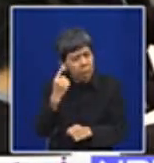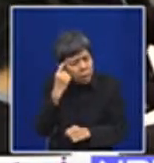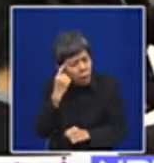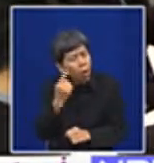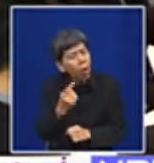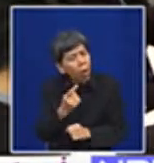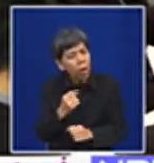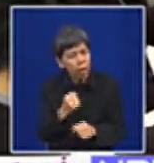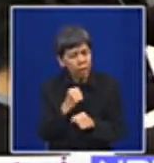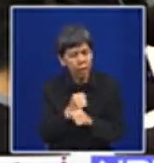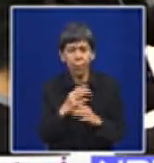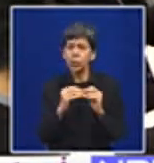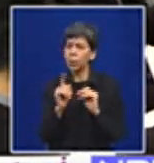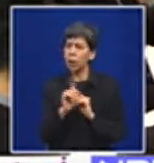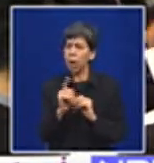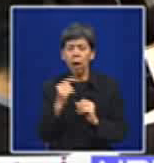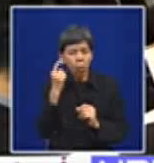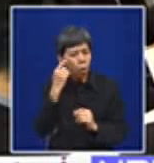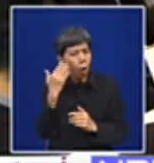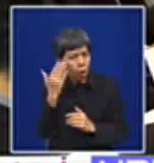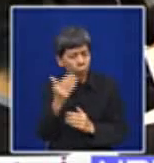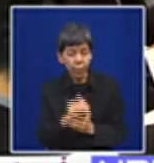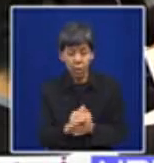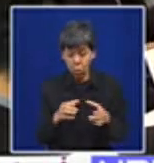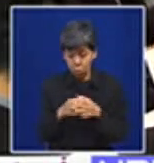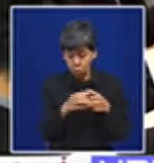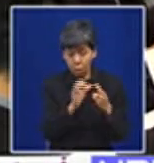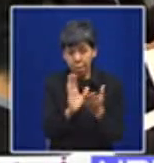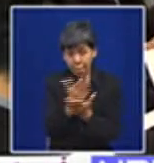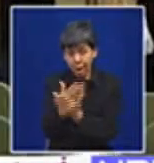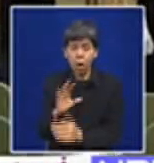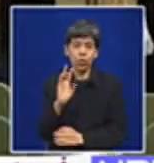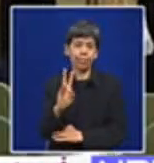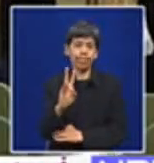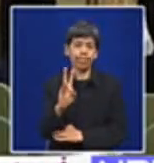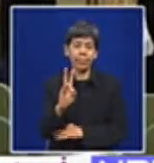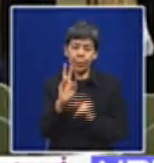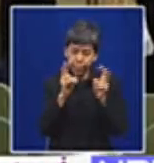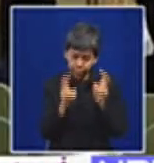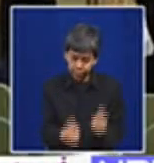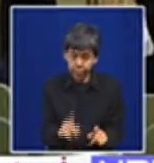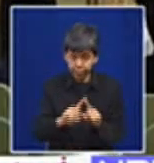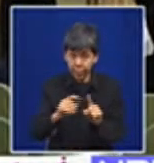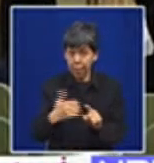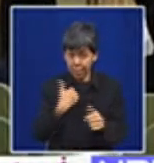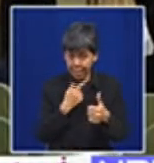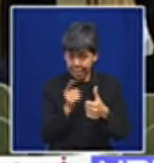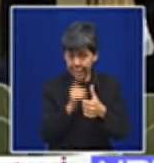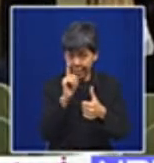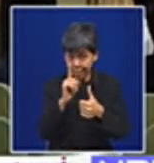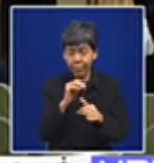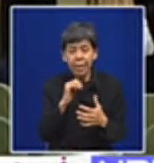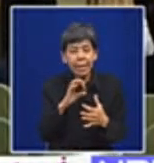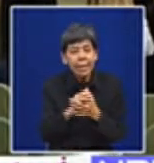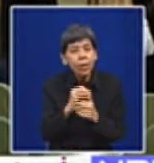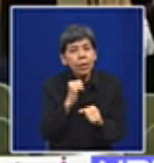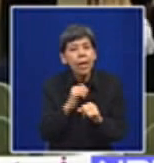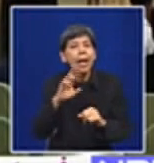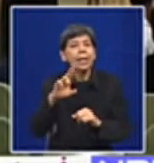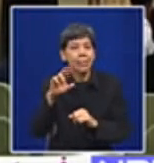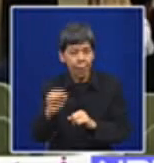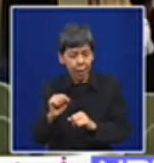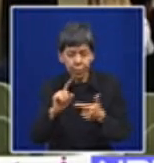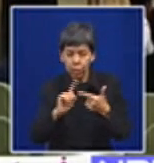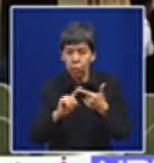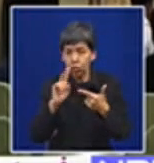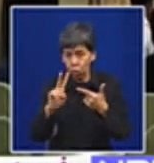ศทางการก่อนสัมมนาแล้วแบ่งกลุ่มย่อยออกเป็น7กลุ่มในประเด็นต่างๆประกอบด้วยกลุ่มที่1ระบบรัฐสภ